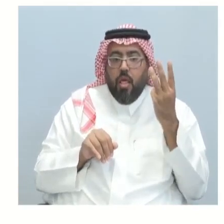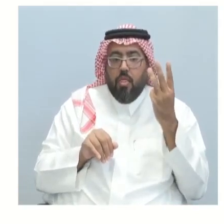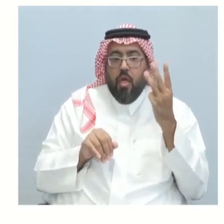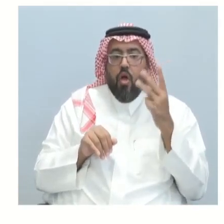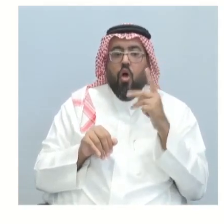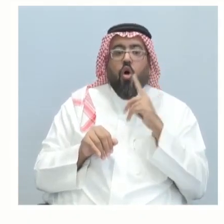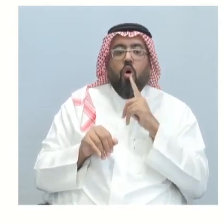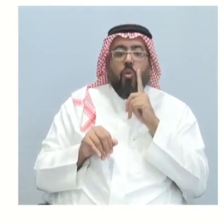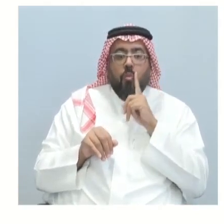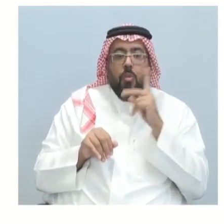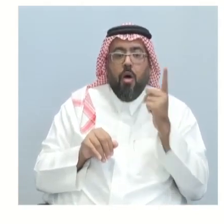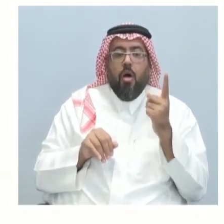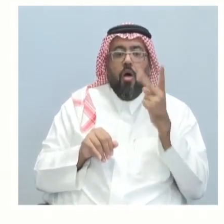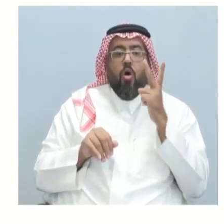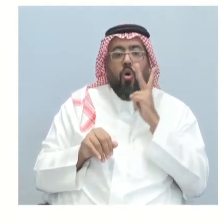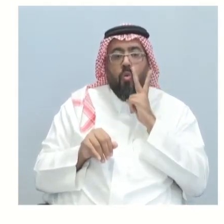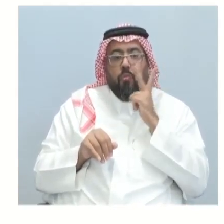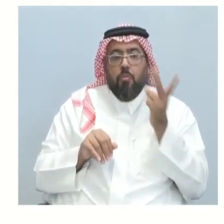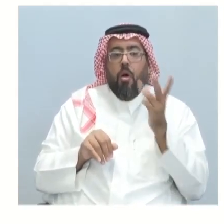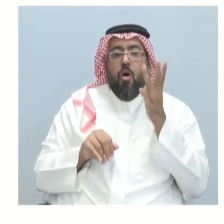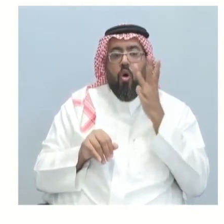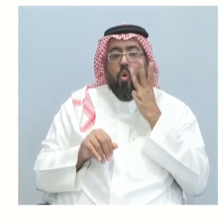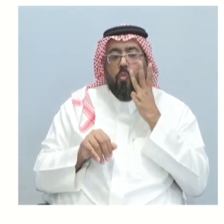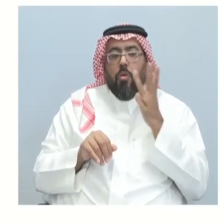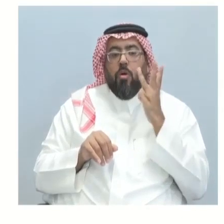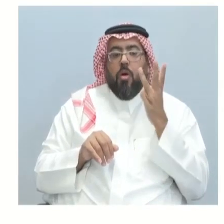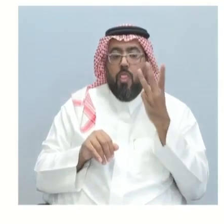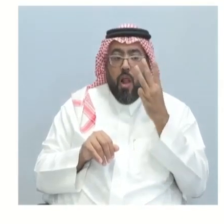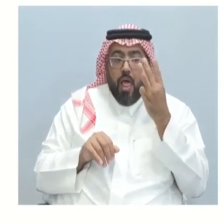المره الاولى ليس كذلك